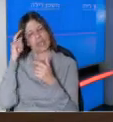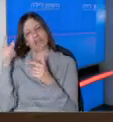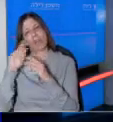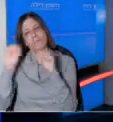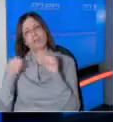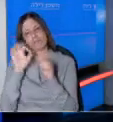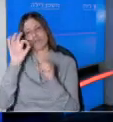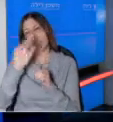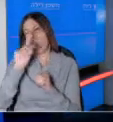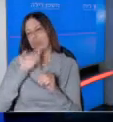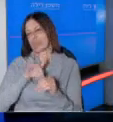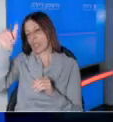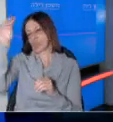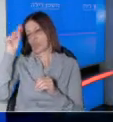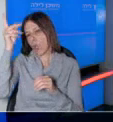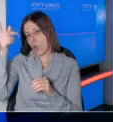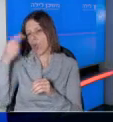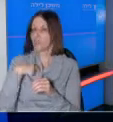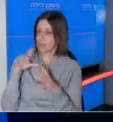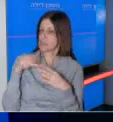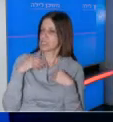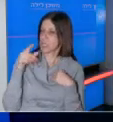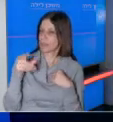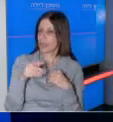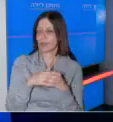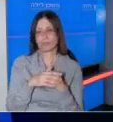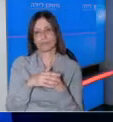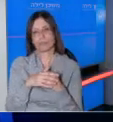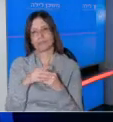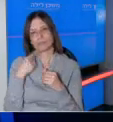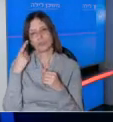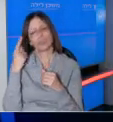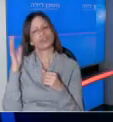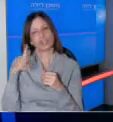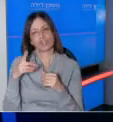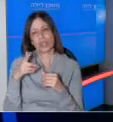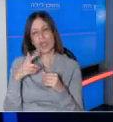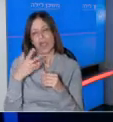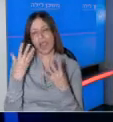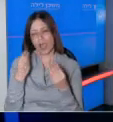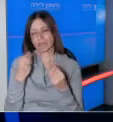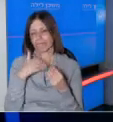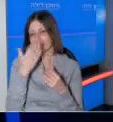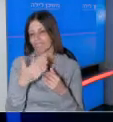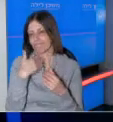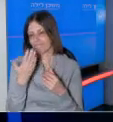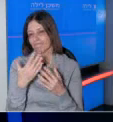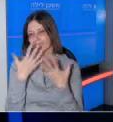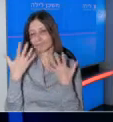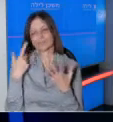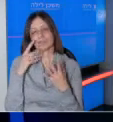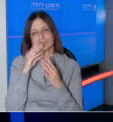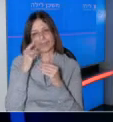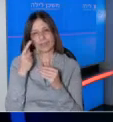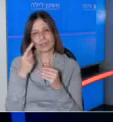תטוס לחול. מאוד פשוט. אני אפילו מסכים איתנו. גם אני. שמח. האמת, אני חושב שהיה פה שרשרת פיאסקו גדולה. בוא רגע נראה את הוידאו הבא כדי שנוכל